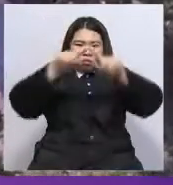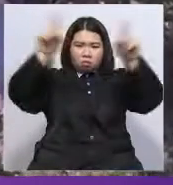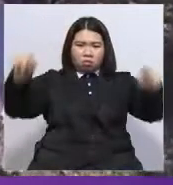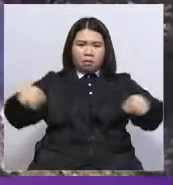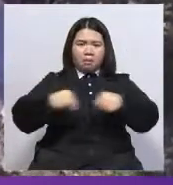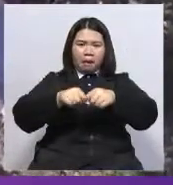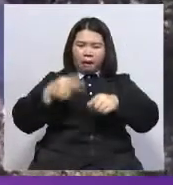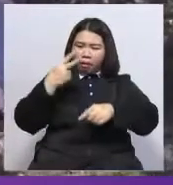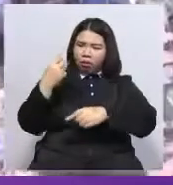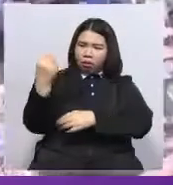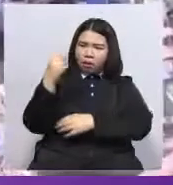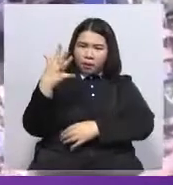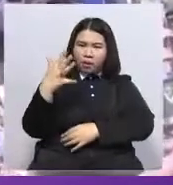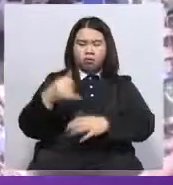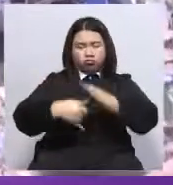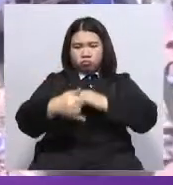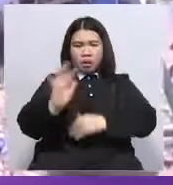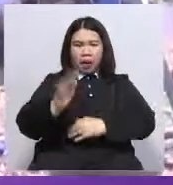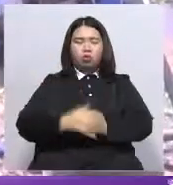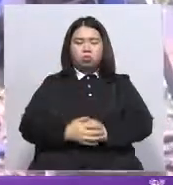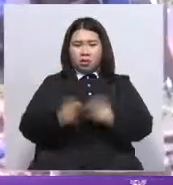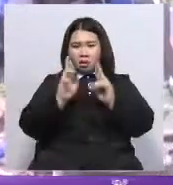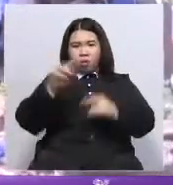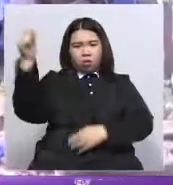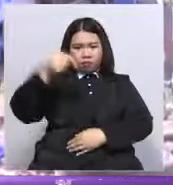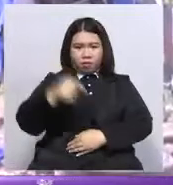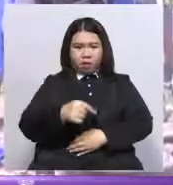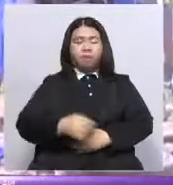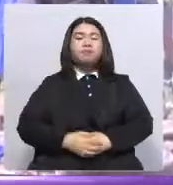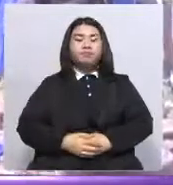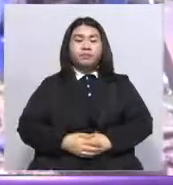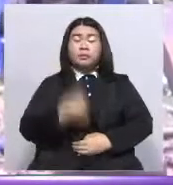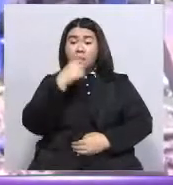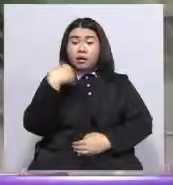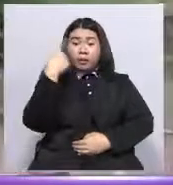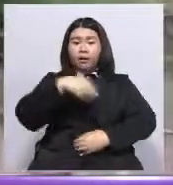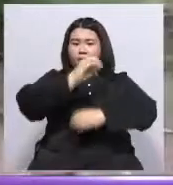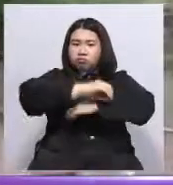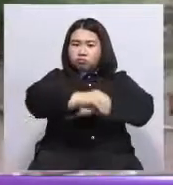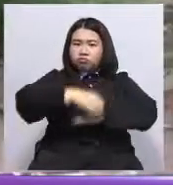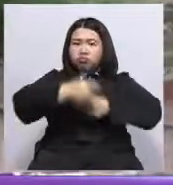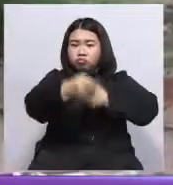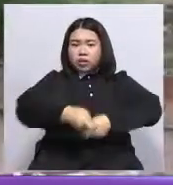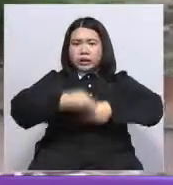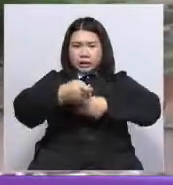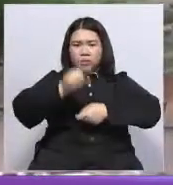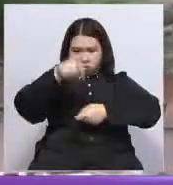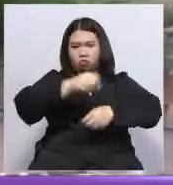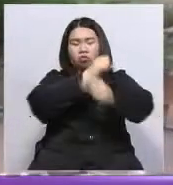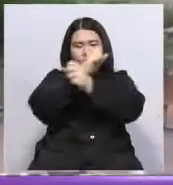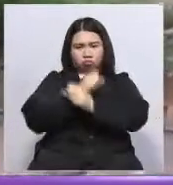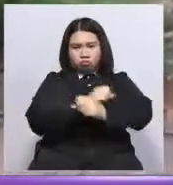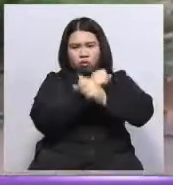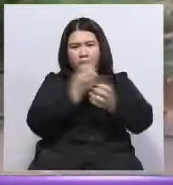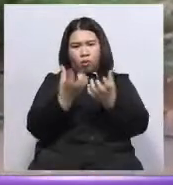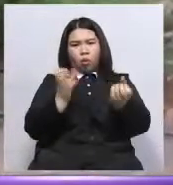าที่ไม่แข็งแรงนะคะแล้วก็ระวังอันตรายจากฟ้าผ่าด้วยส่วนพี่น้องเกษตรกรค่ะควรที่จะเตรียมป้องกันและระวังความเสียห